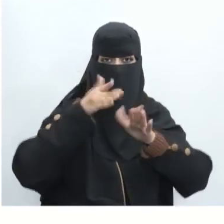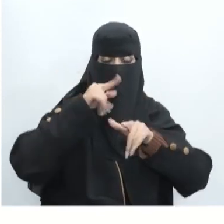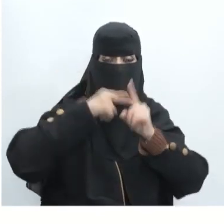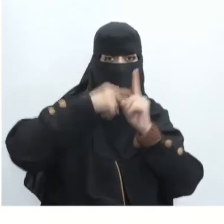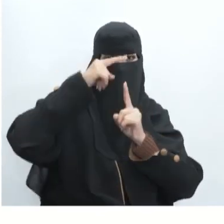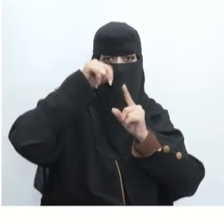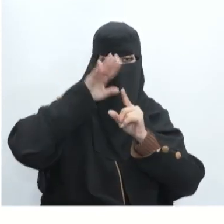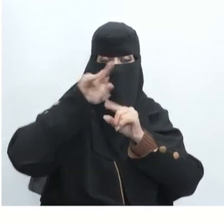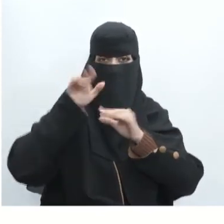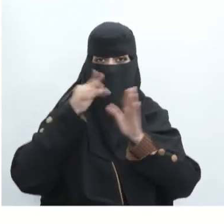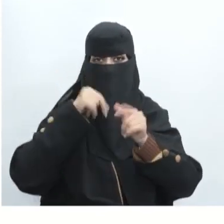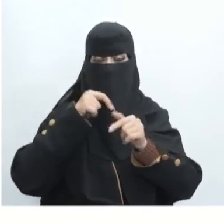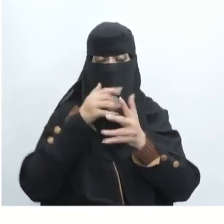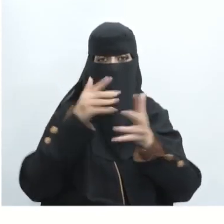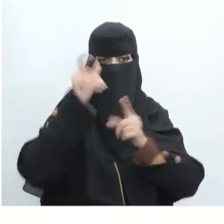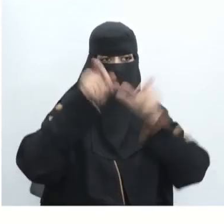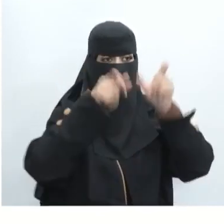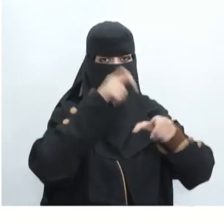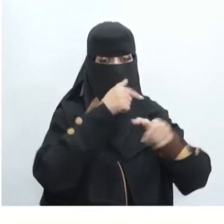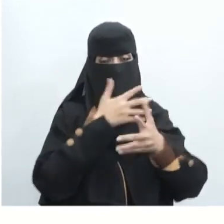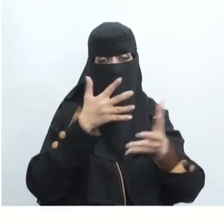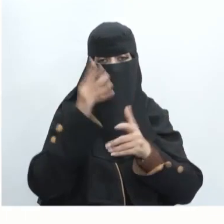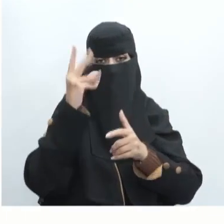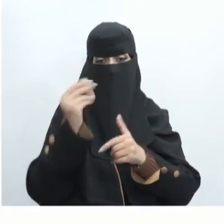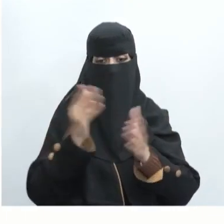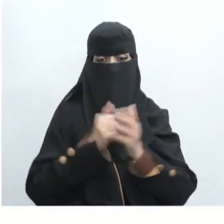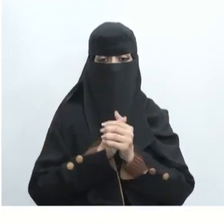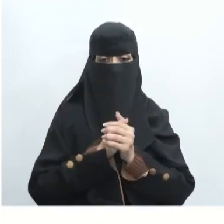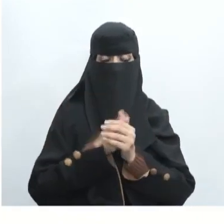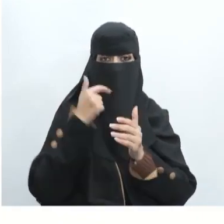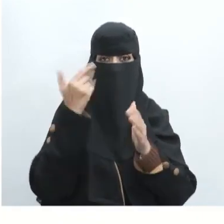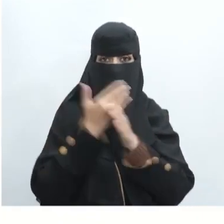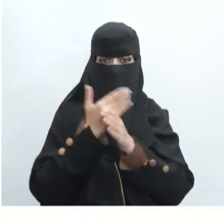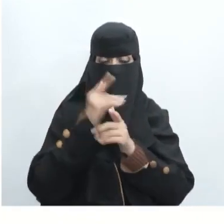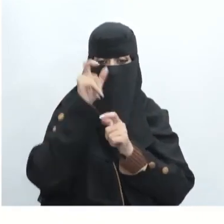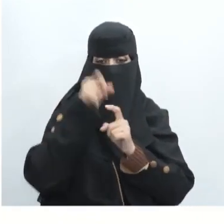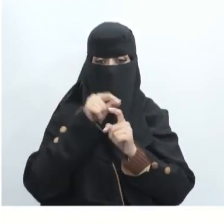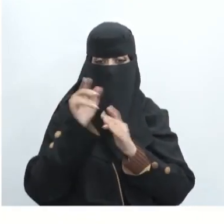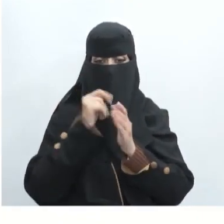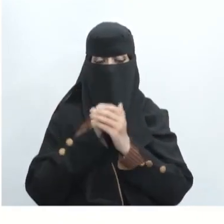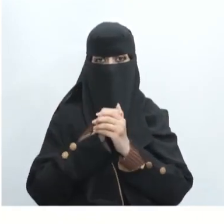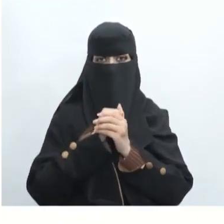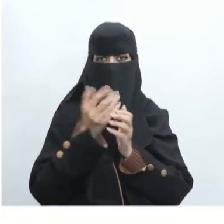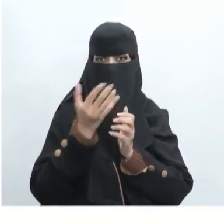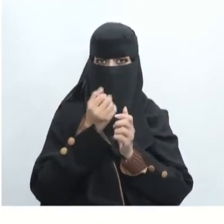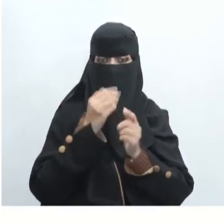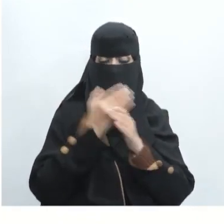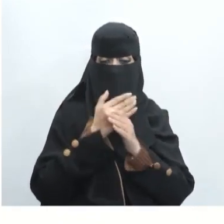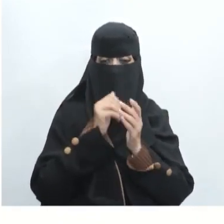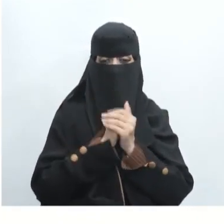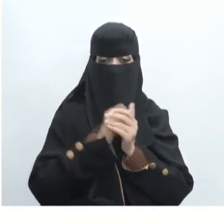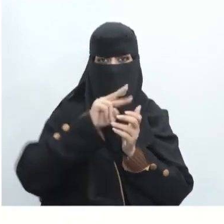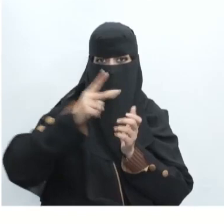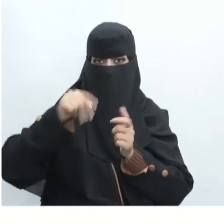ترتفع فيها الكثافه السكاني احسنتم عللوا ايه واذكروا سبب ابناء ابناء الطلاب